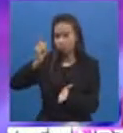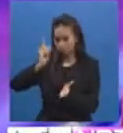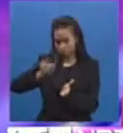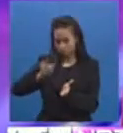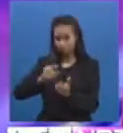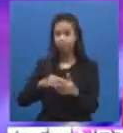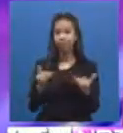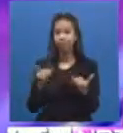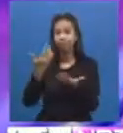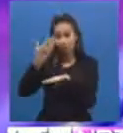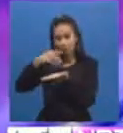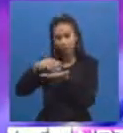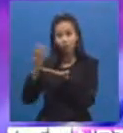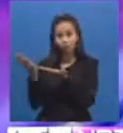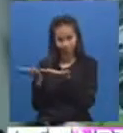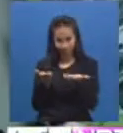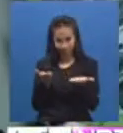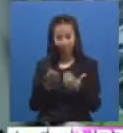ตามจากรายงานค่ะ